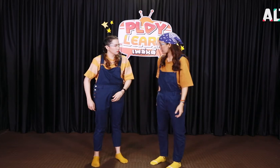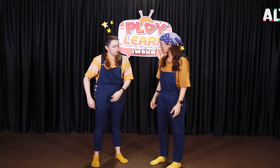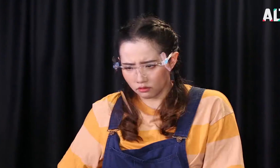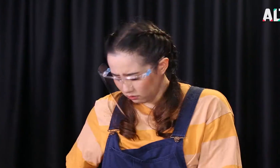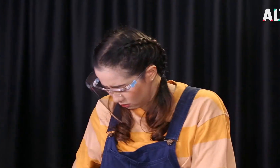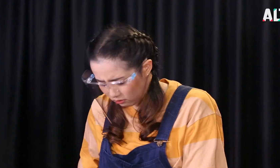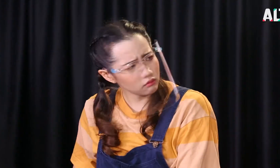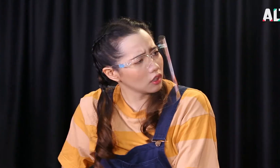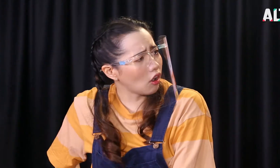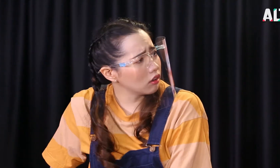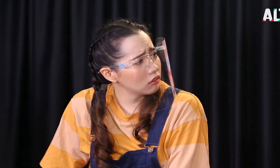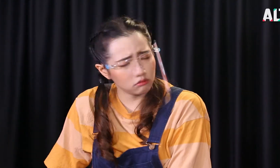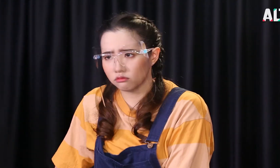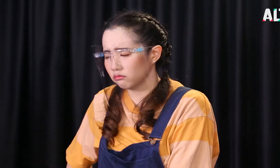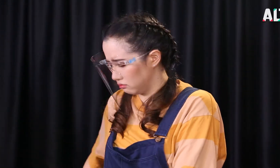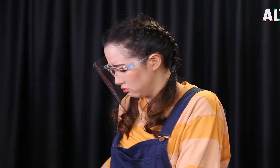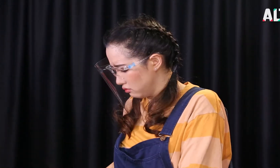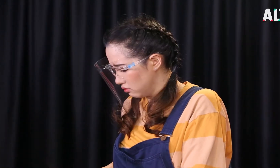ลองดูดิ ลอง